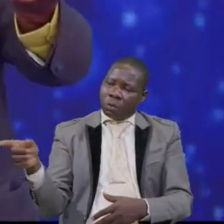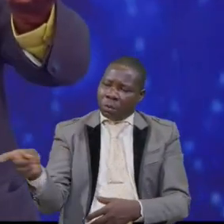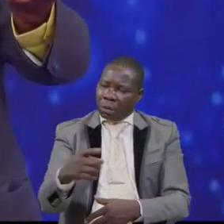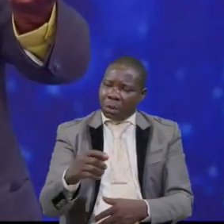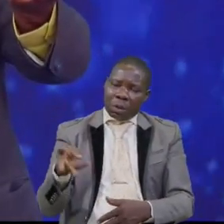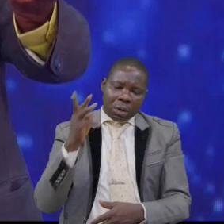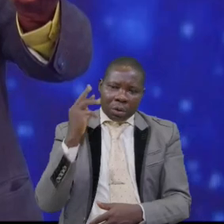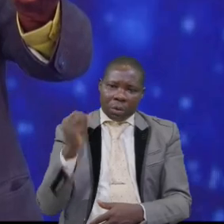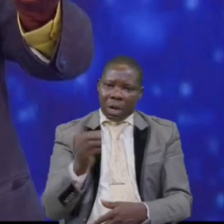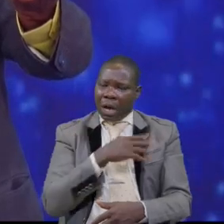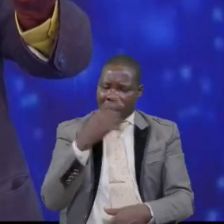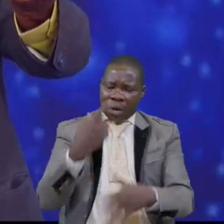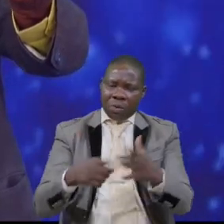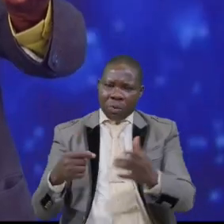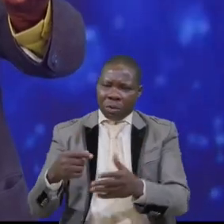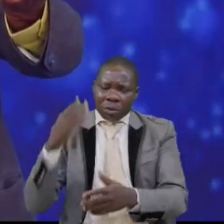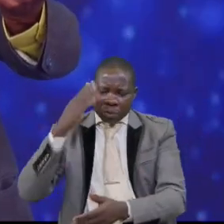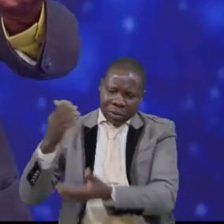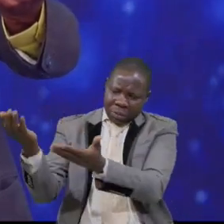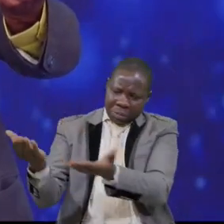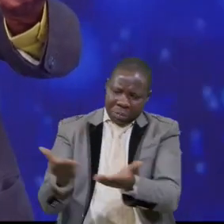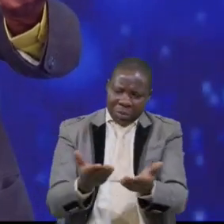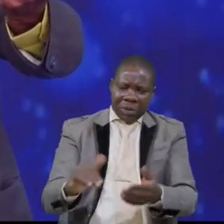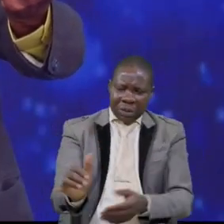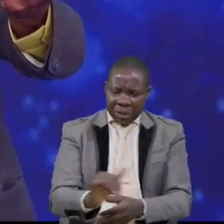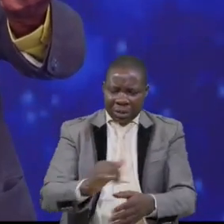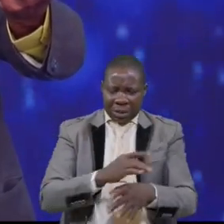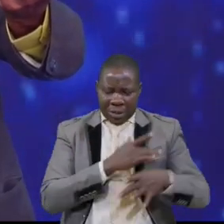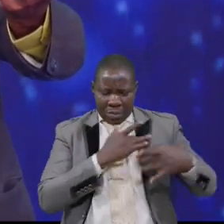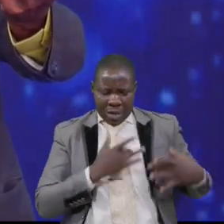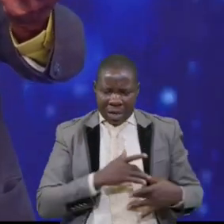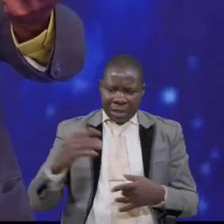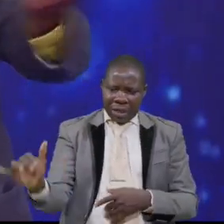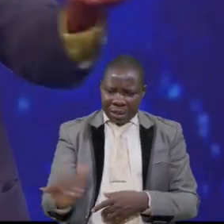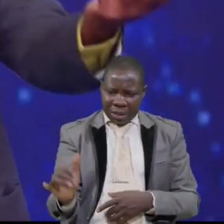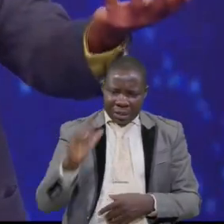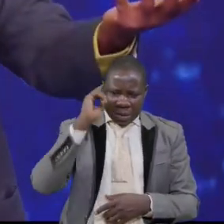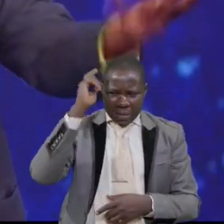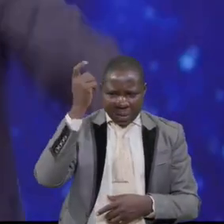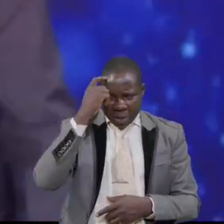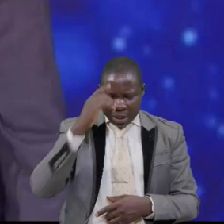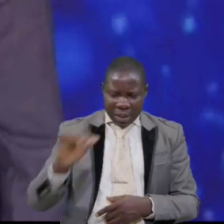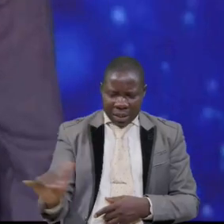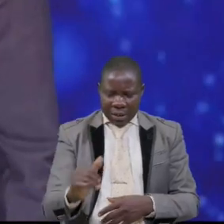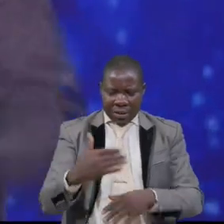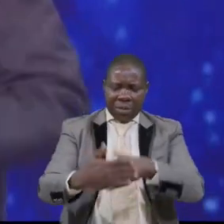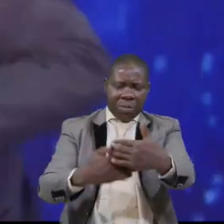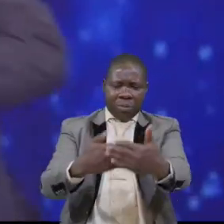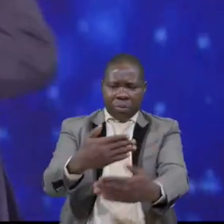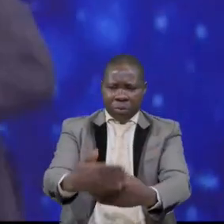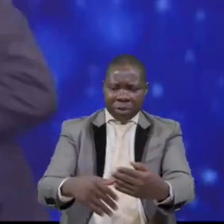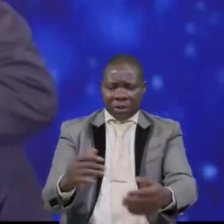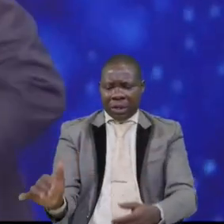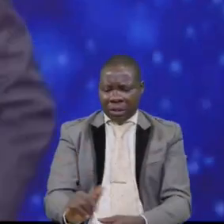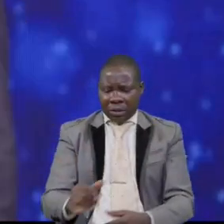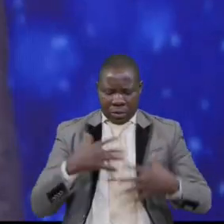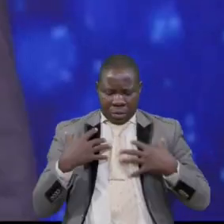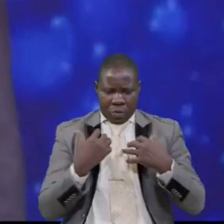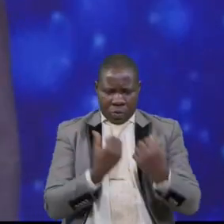qu'est-ce qui peut apporter ce même cœur, cette même pensée, ce même progrès et ce même courage de